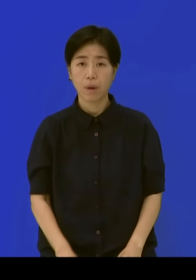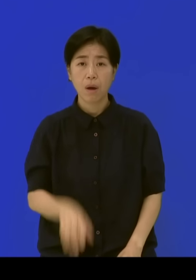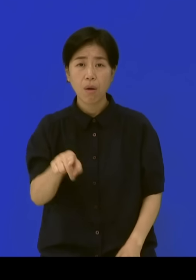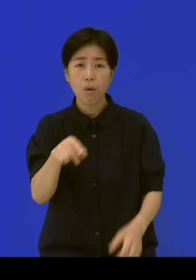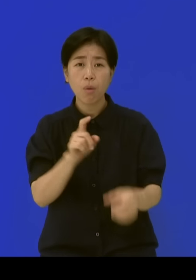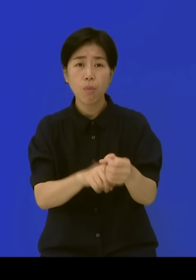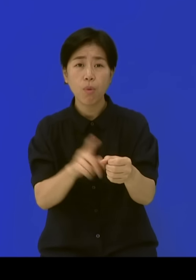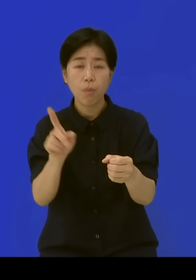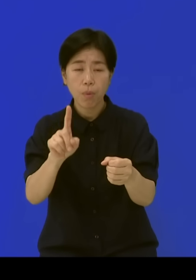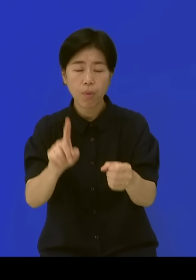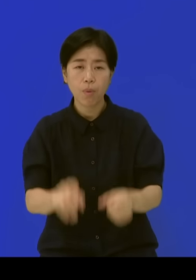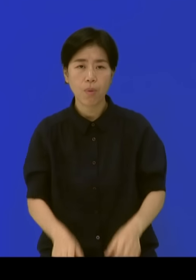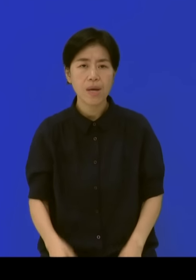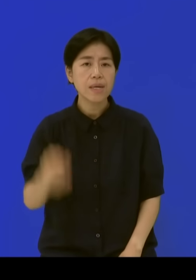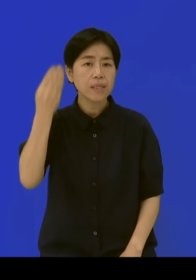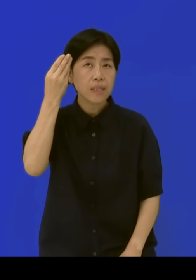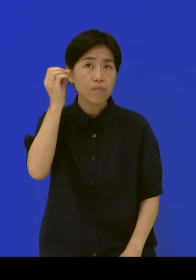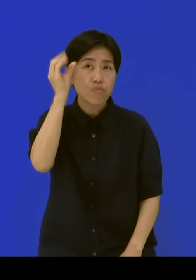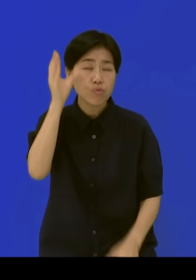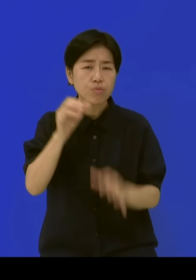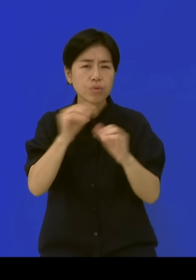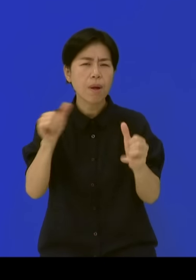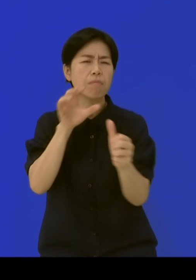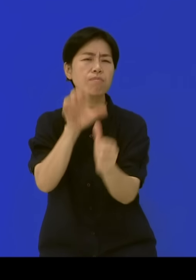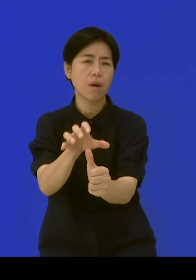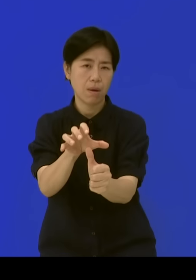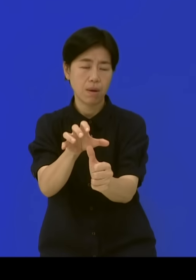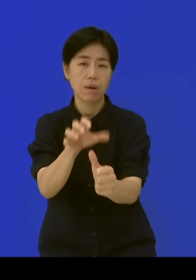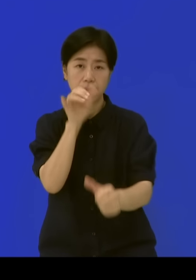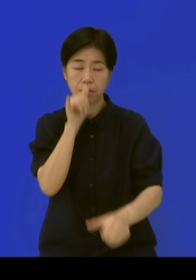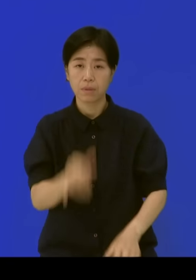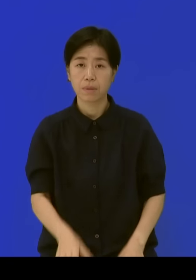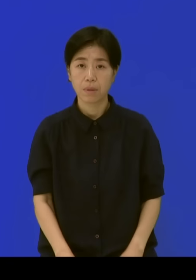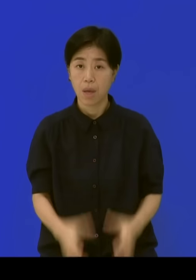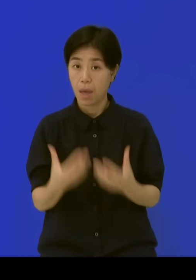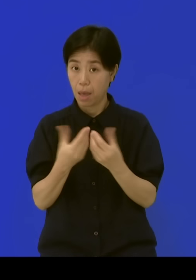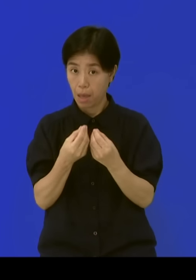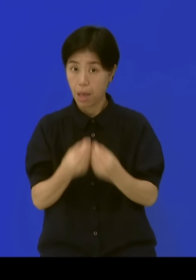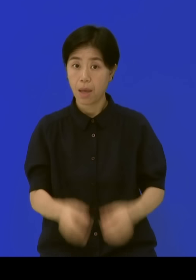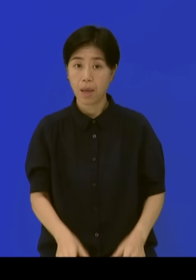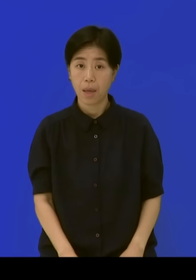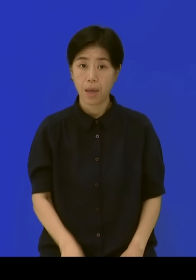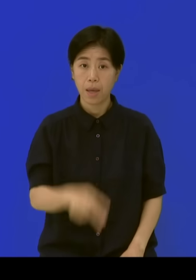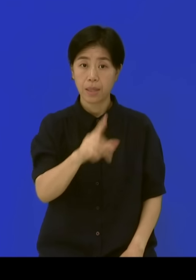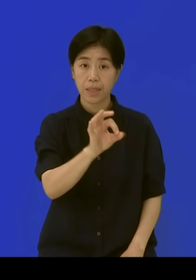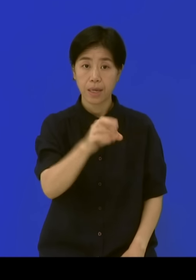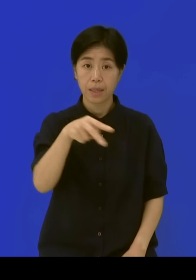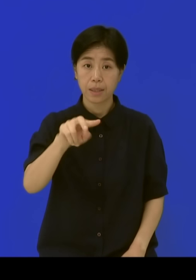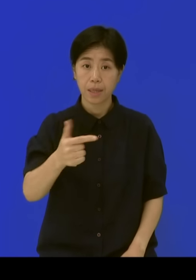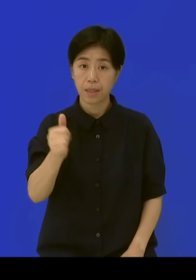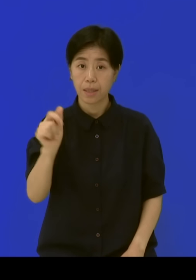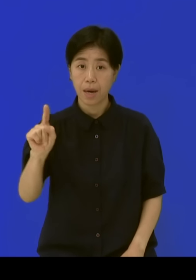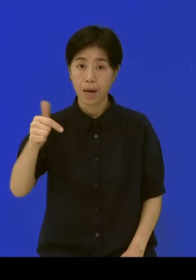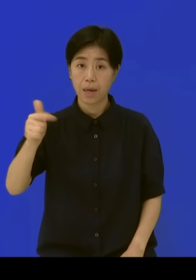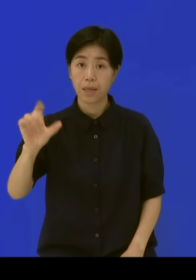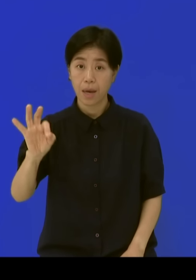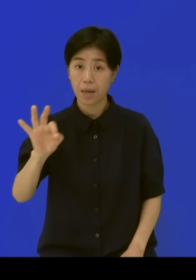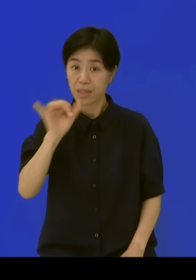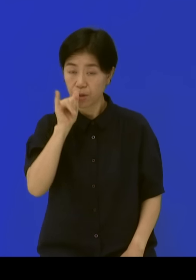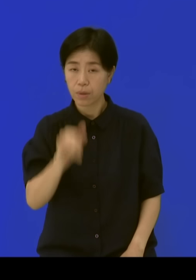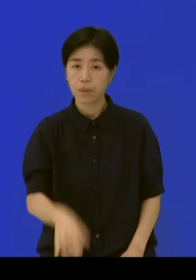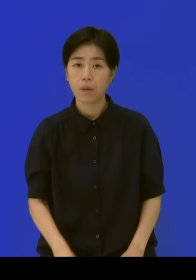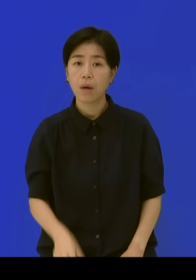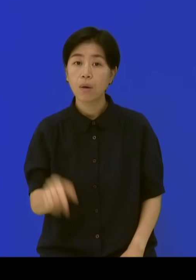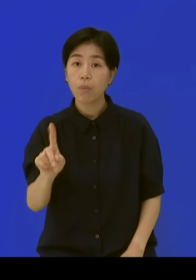탄압하는 목적도 같이 겸하고 있었었고 네. 그래서 예를 들면 그 상산 하향 운동 이런 게 있습니다. 네. 도시에서